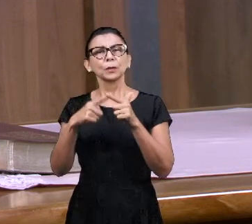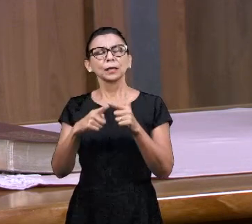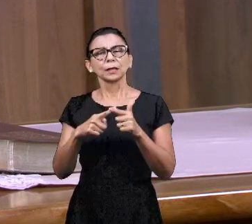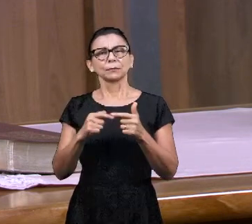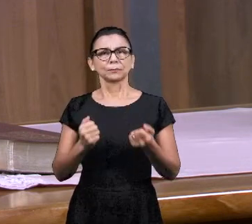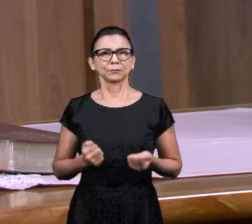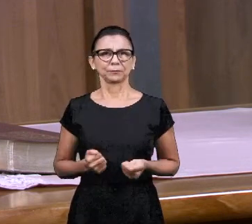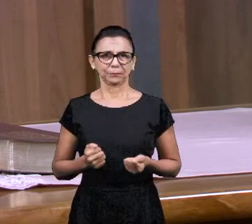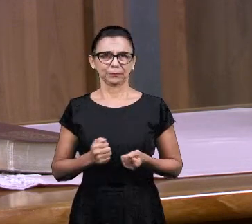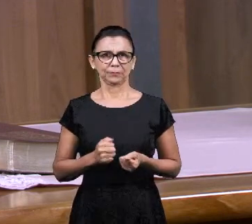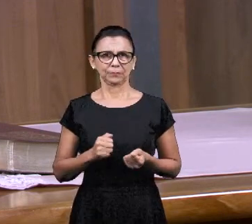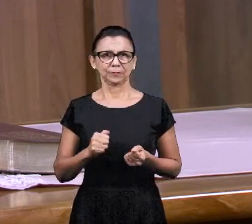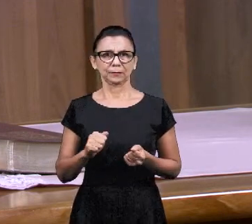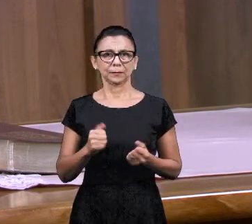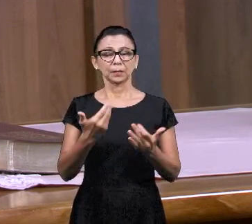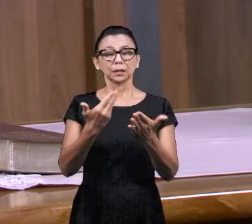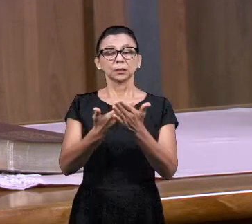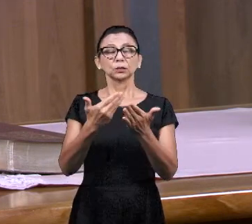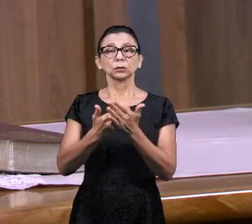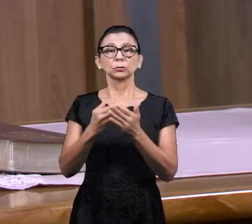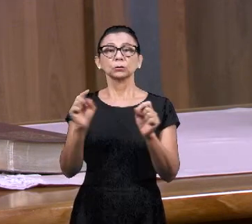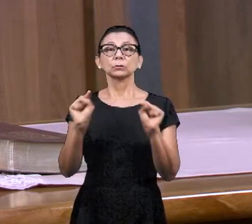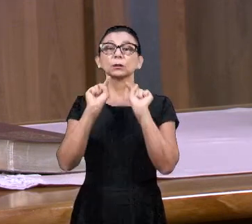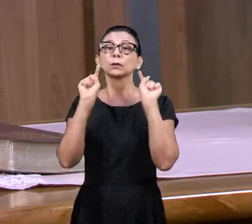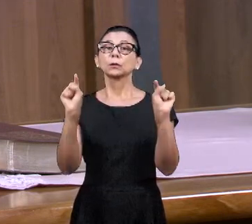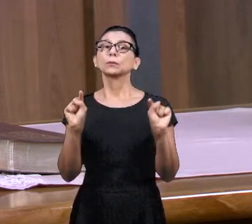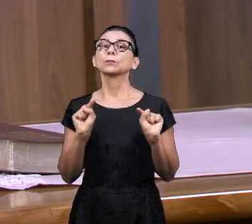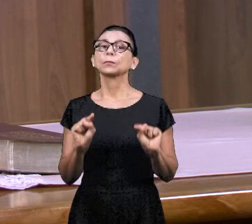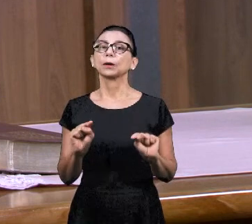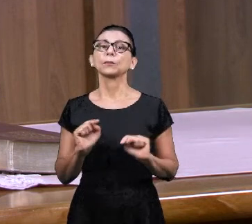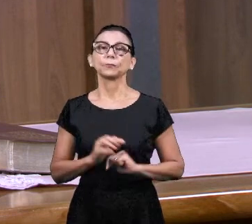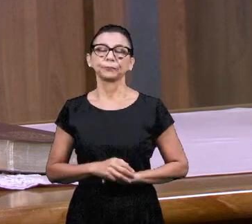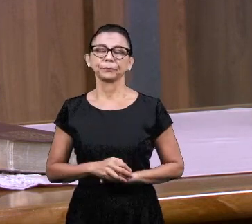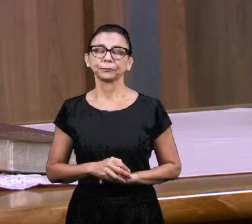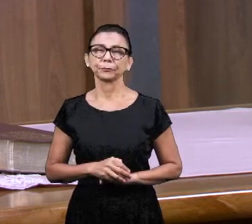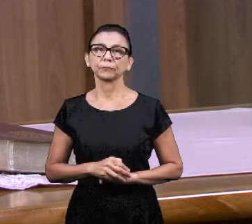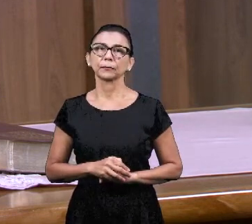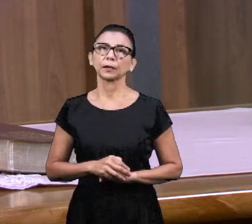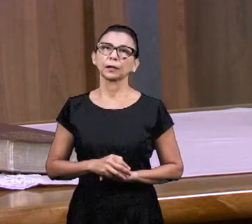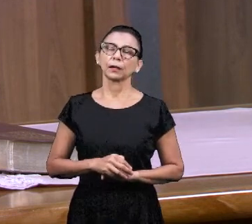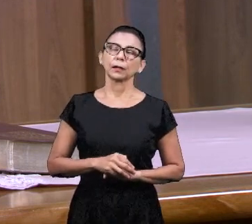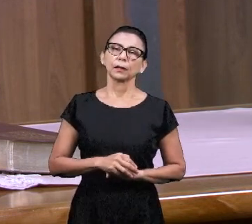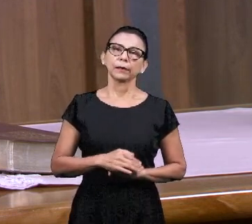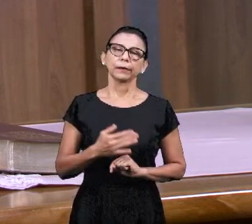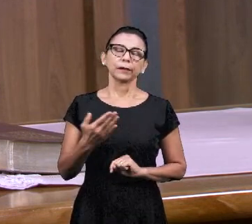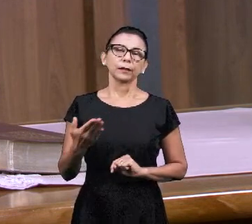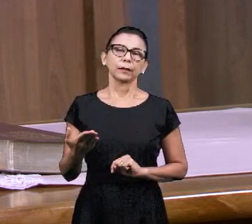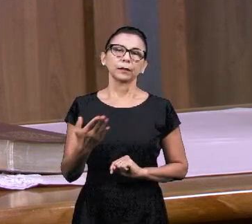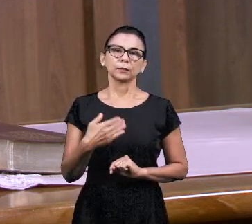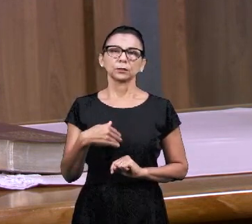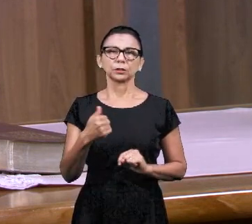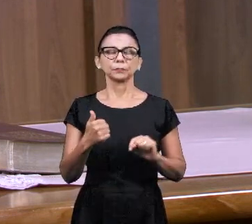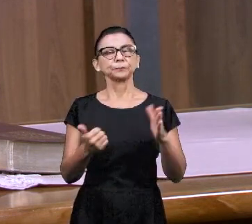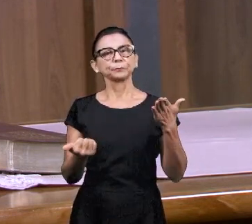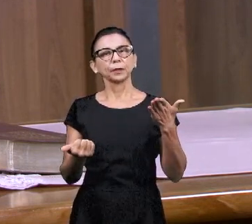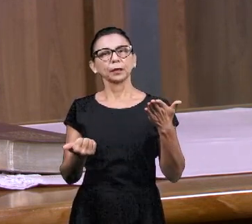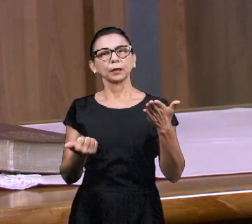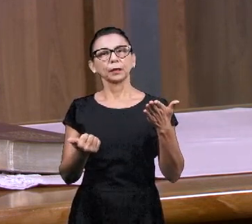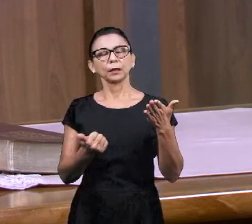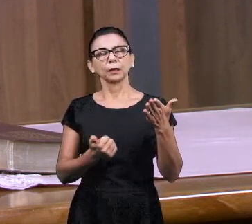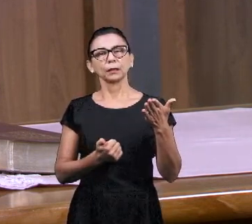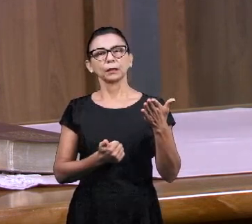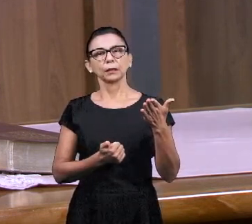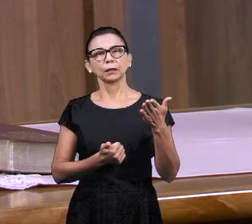Éventuellement, la réponse va être la même, mais pas nécessairement le même. De manière à ce que vous puissiez répondre ici dans la